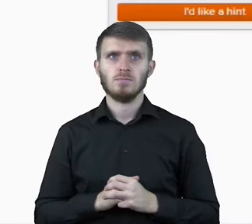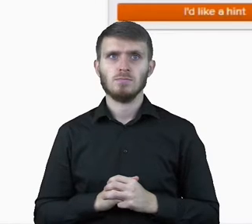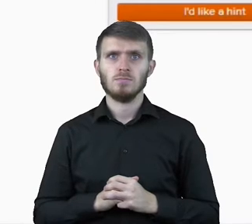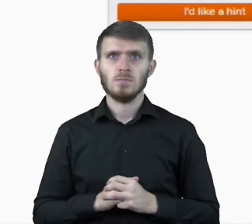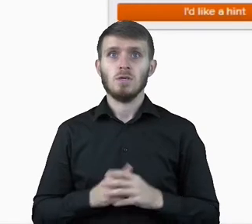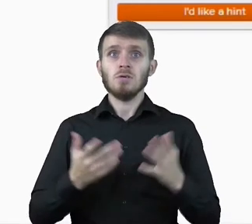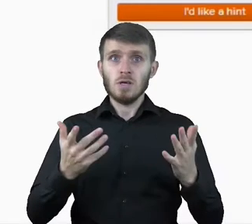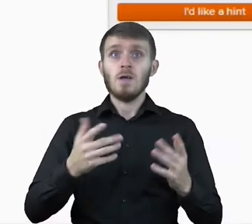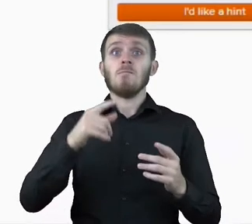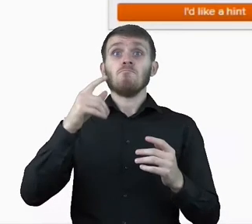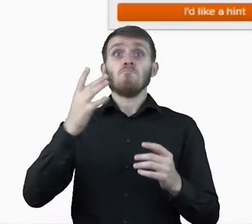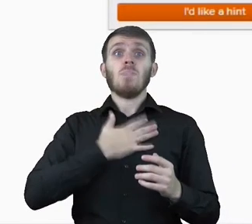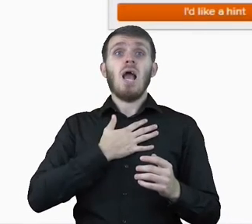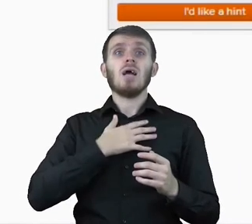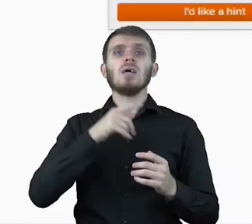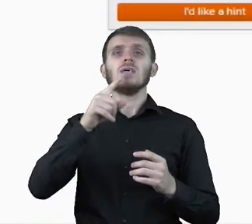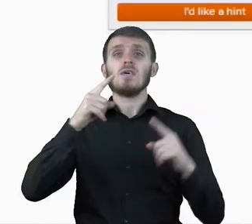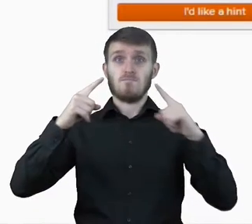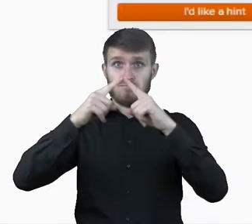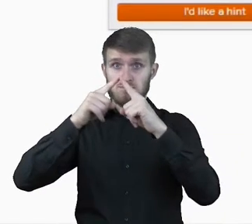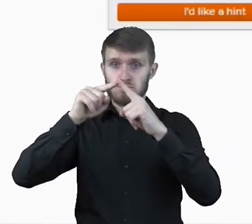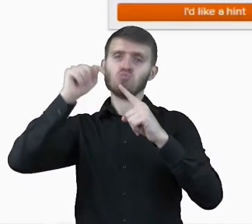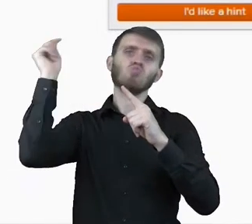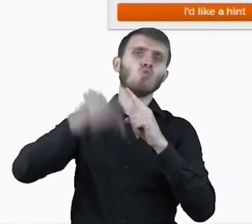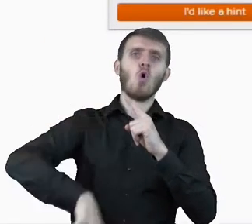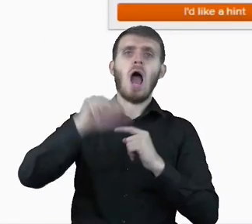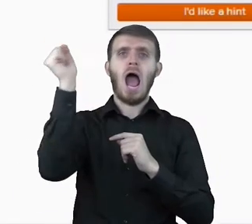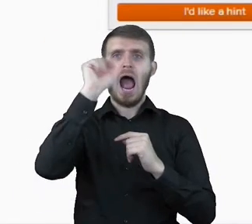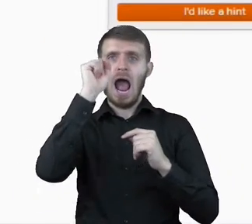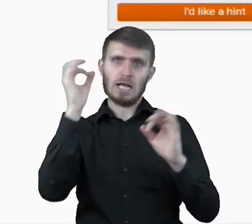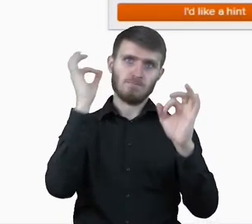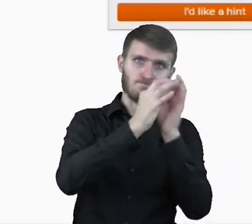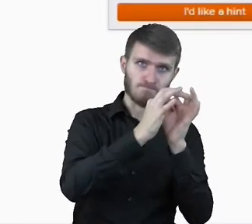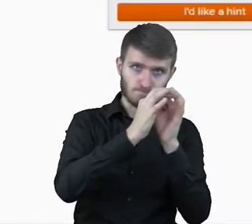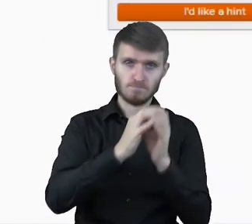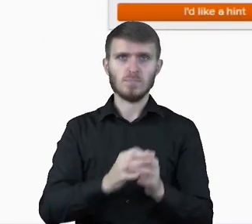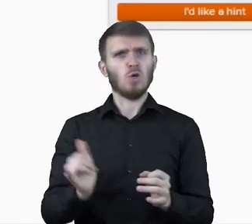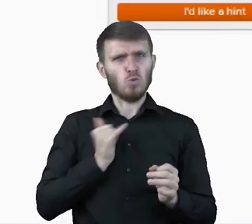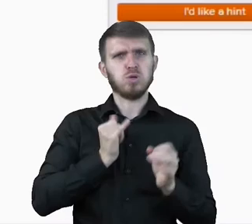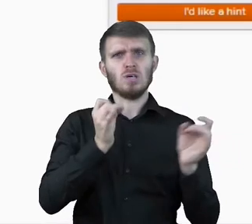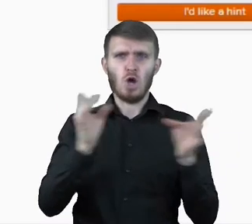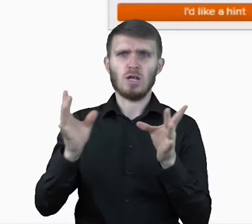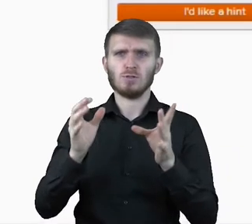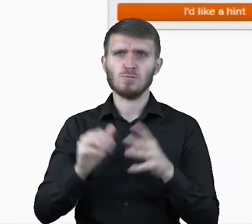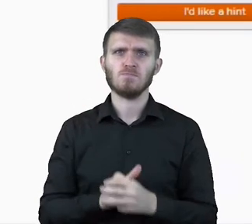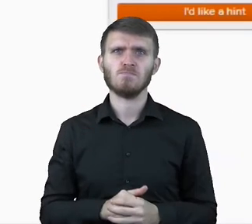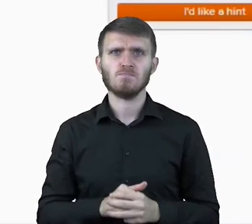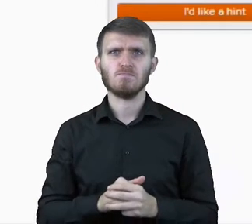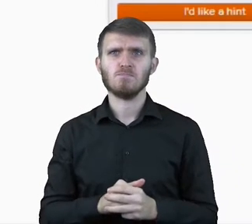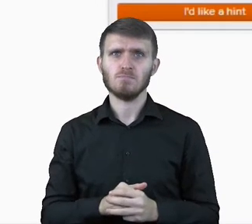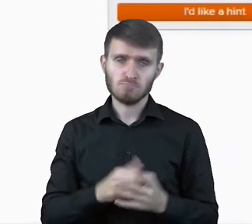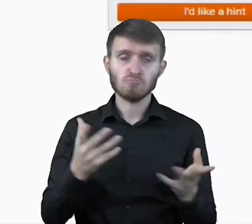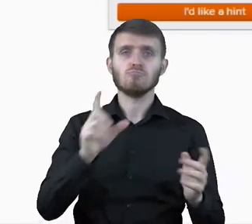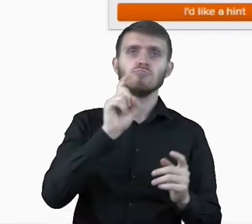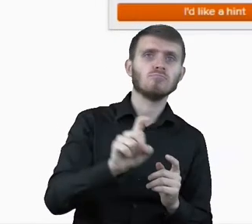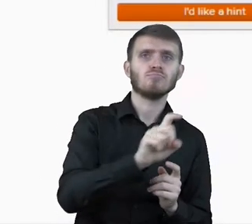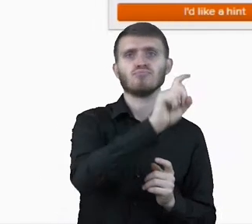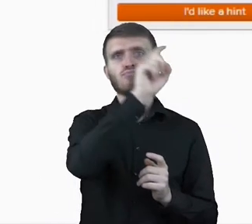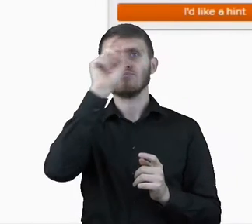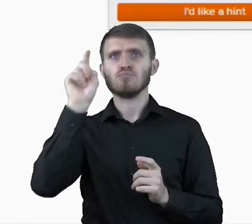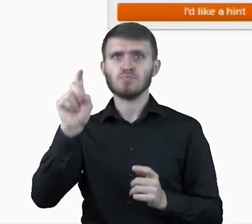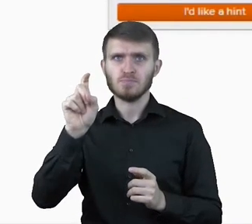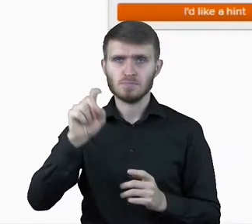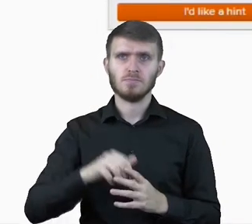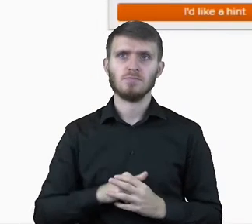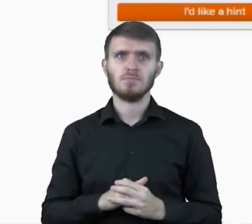Mamy tym razem wierzchołek umieścić w punkcie A. To zróbmy to od razu. Tu mamy wierzchołek kąta. Umieszczamy go w